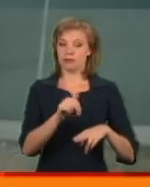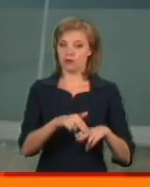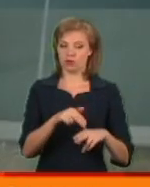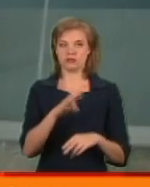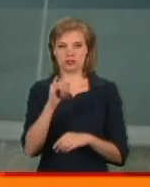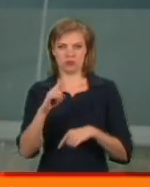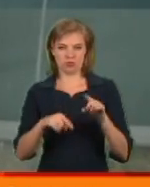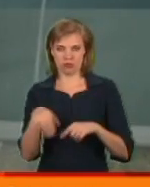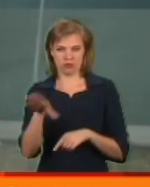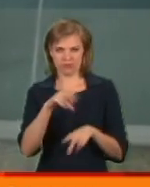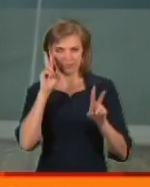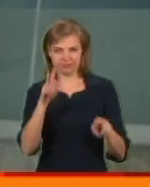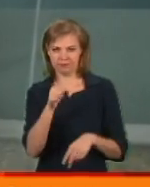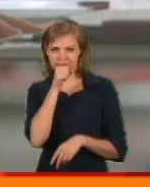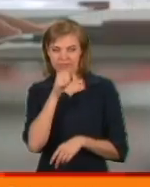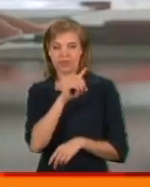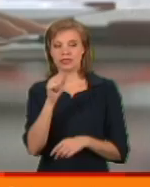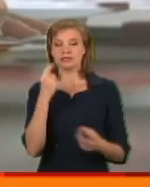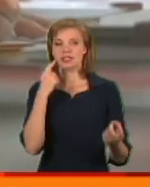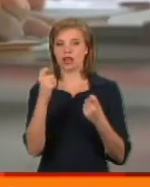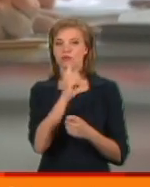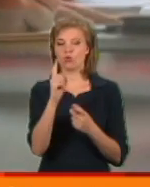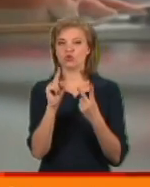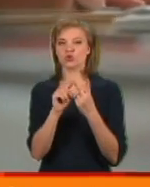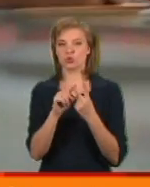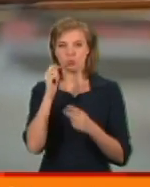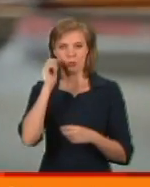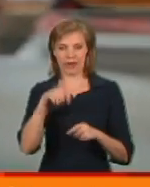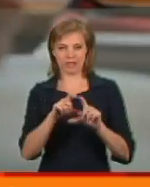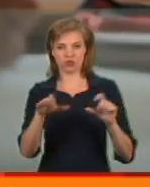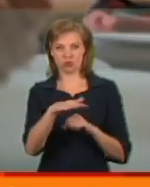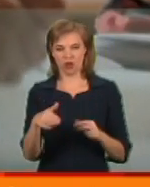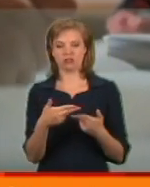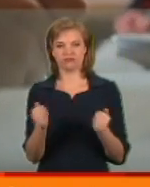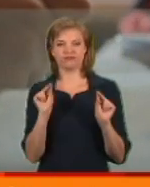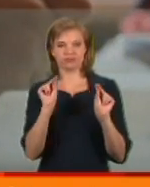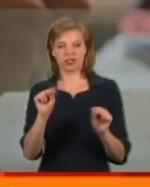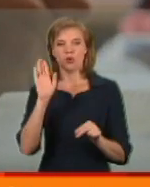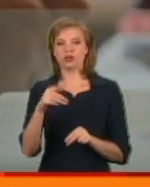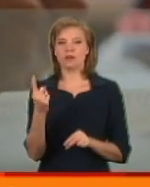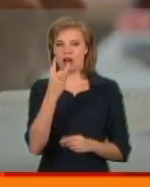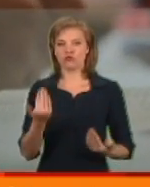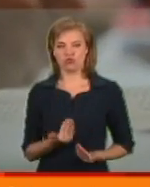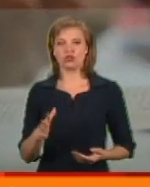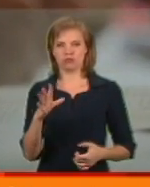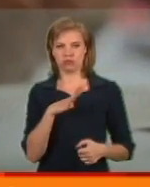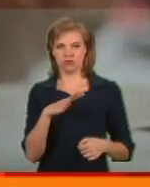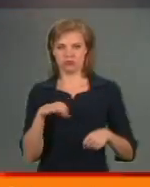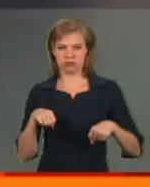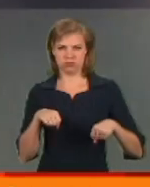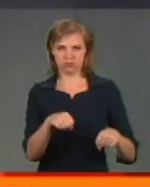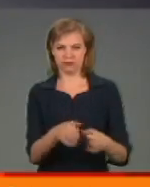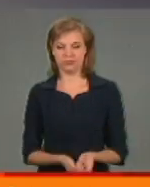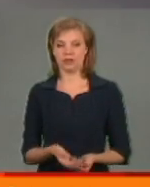правоохоронці, ані родичі. За даними ЮНІСЕФ, кожен другий український школяр визнав, що бодай раз у житті був жертвою